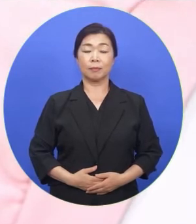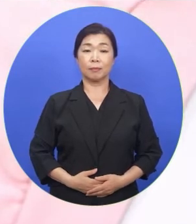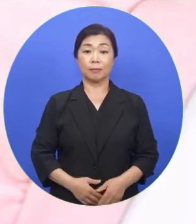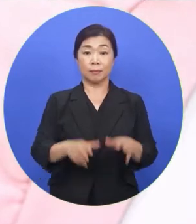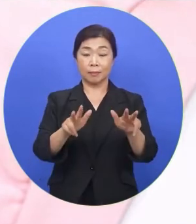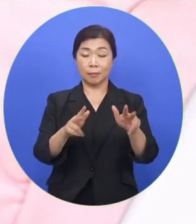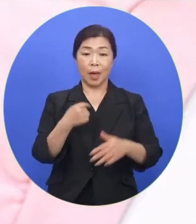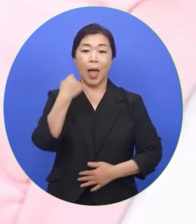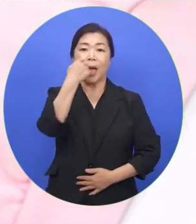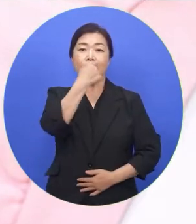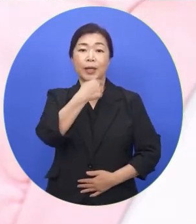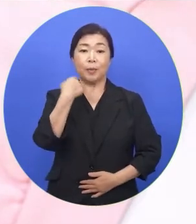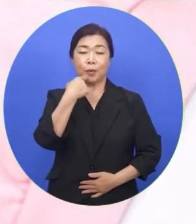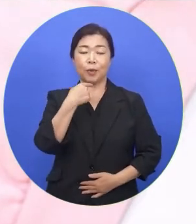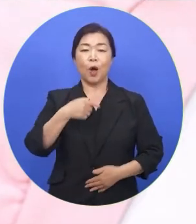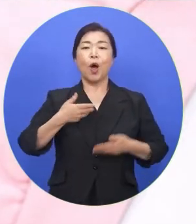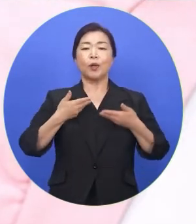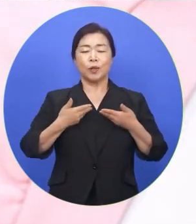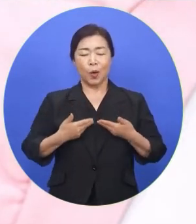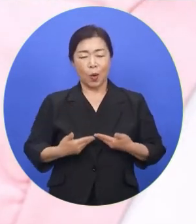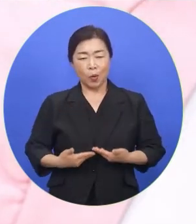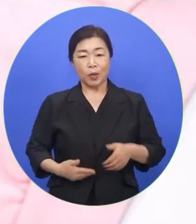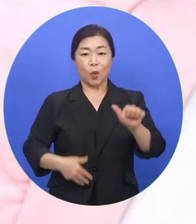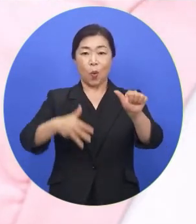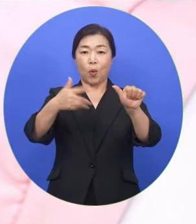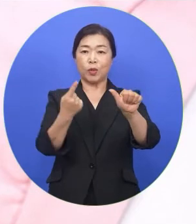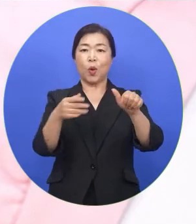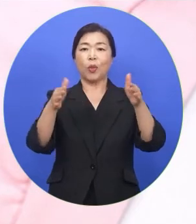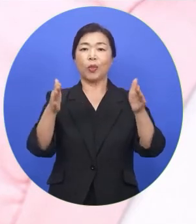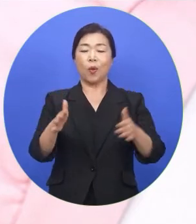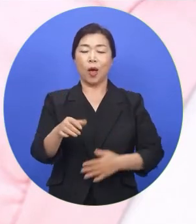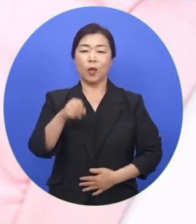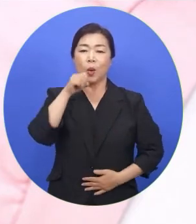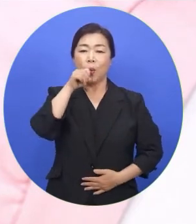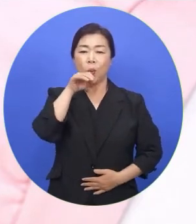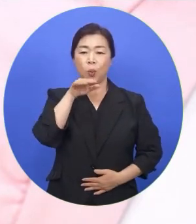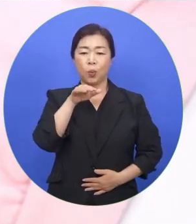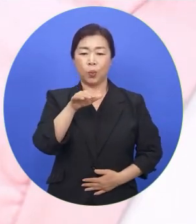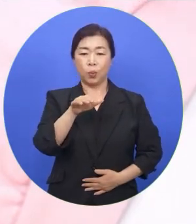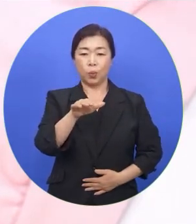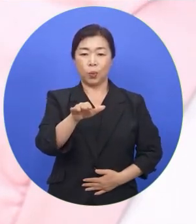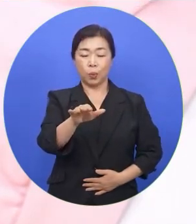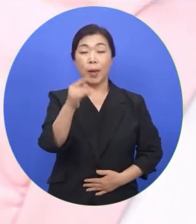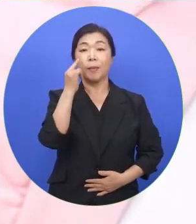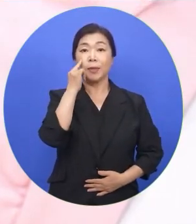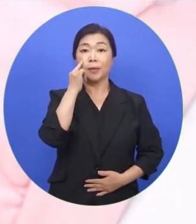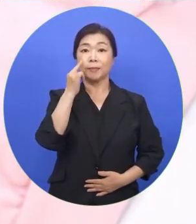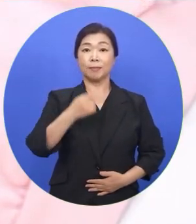자, 이제 입으로 천천히 5초 동안 숨을 뱉어보세요.